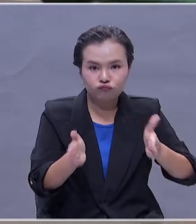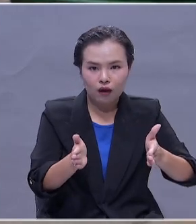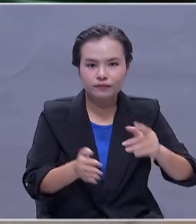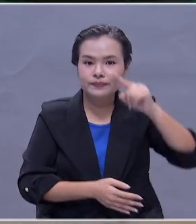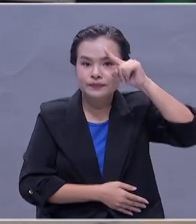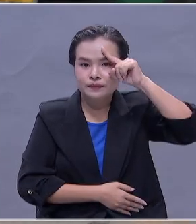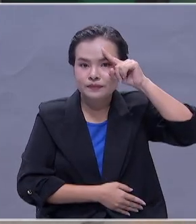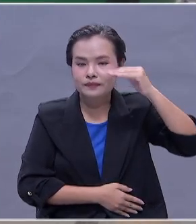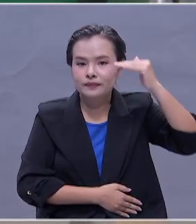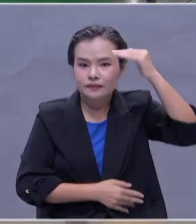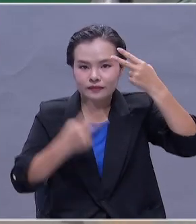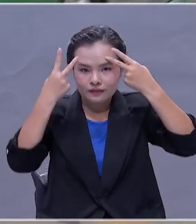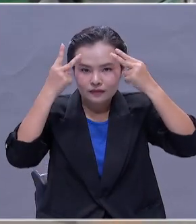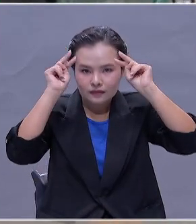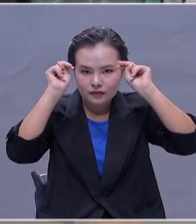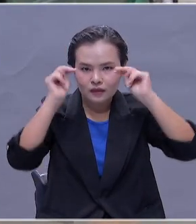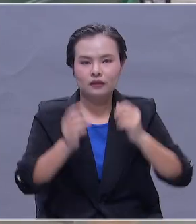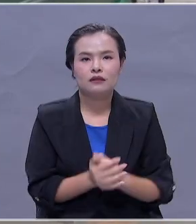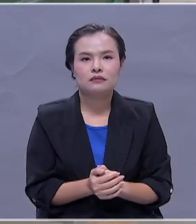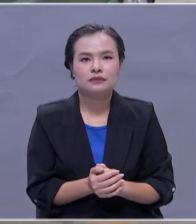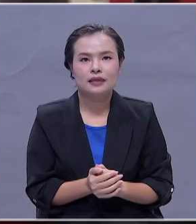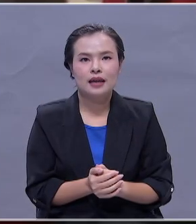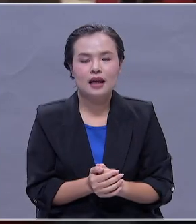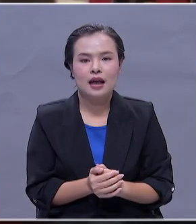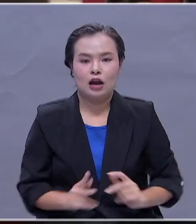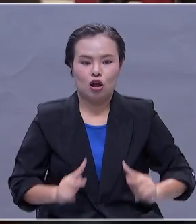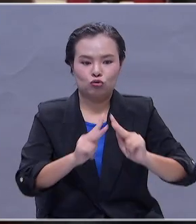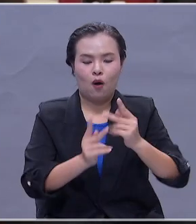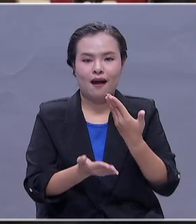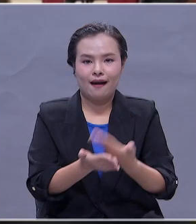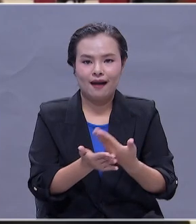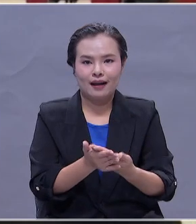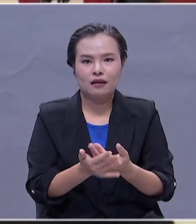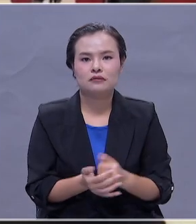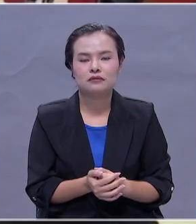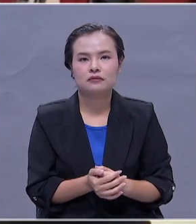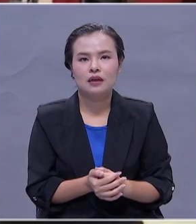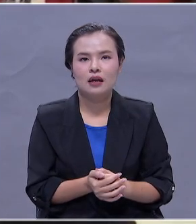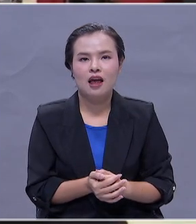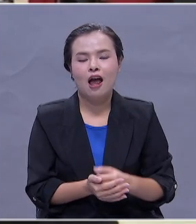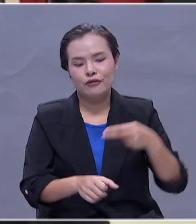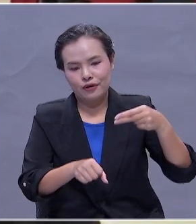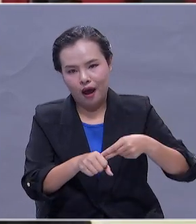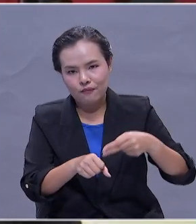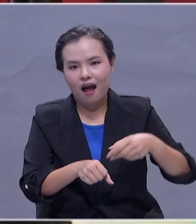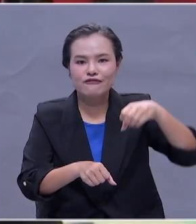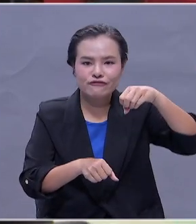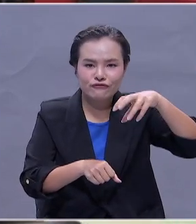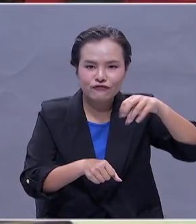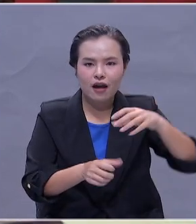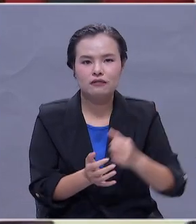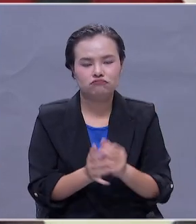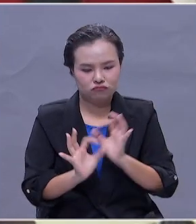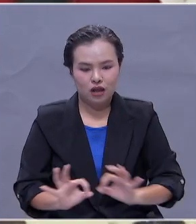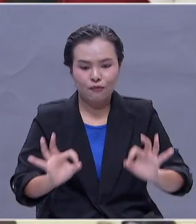นายกรัฐมนตรีและรัฐมนตรีว่าการกระทรวงการคลังบอกว่าตอนนี้ค่าครองชีพค่าไฟค่าน้ำมันเรื่องสำคัญมากตอน